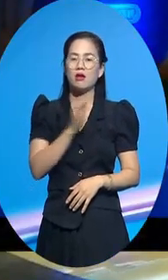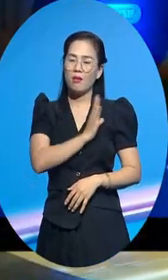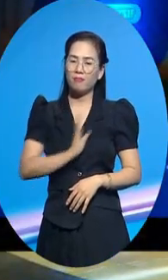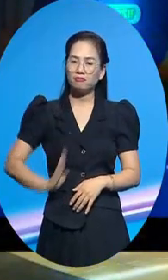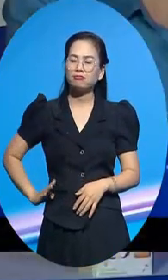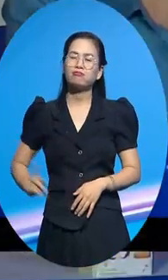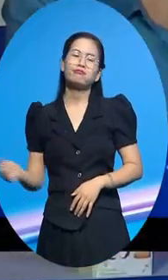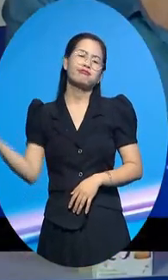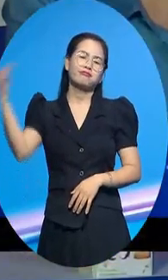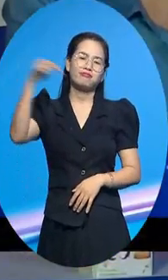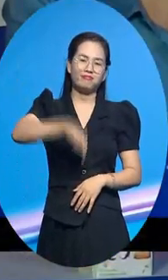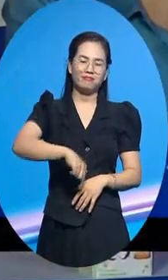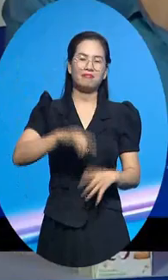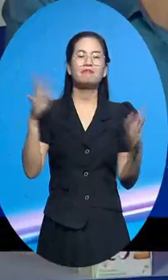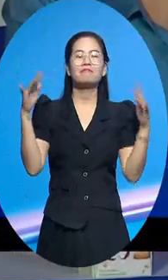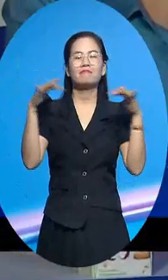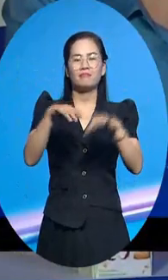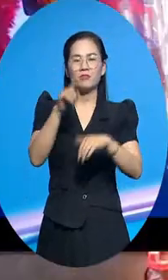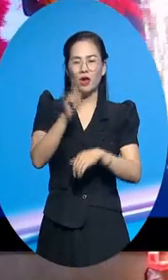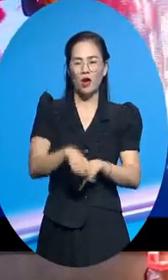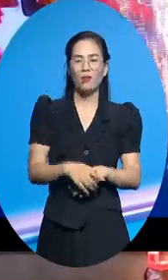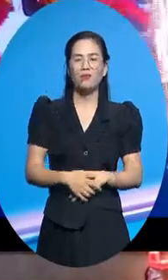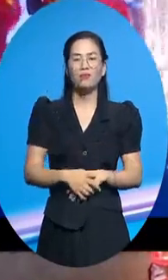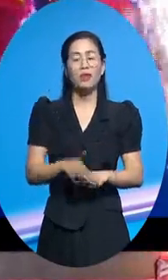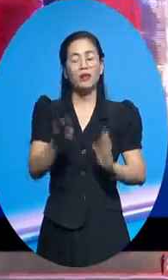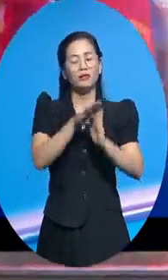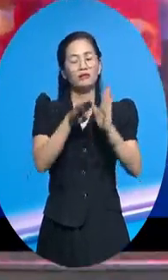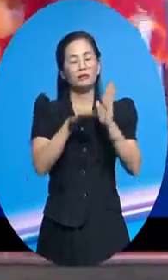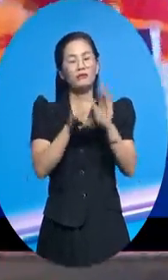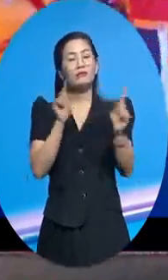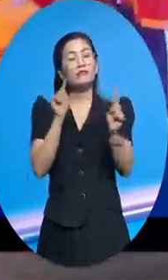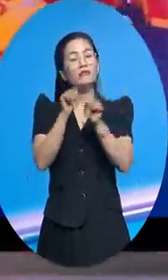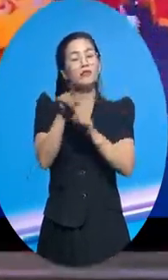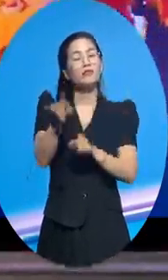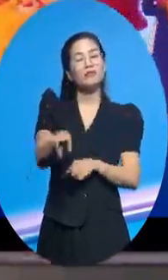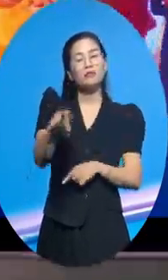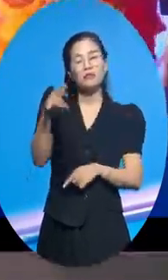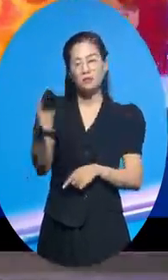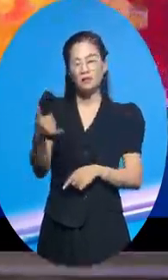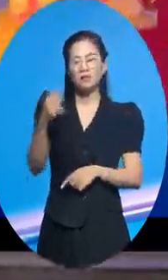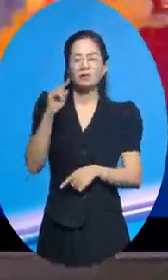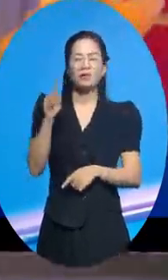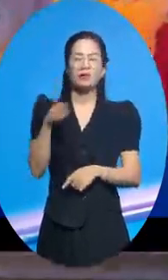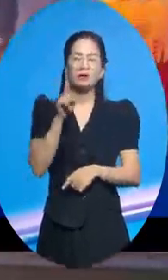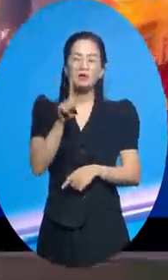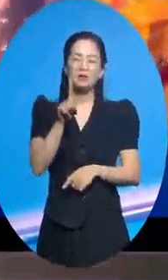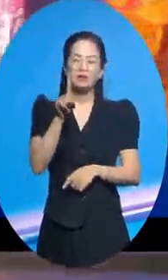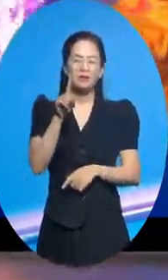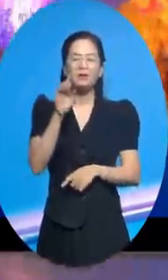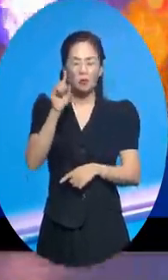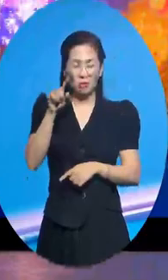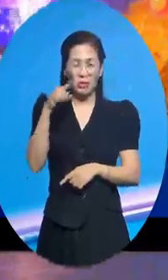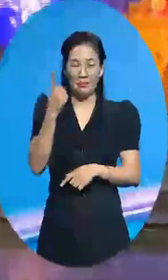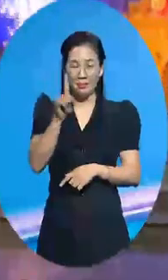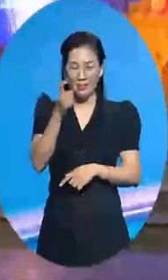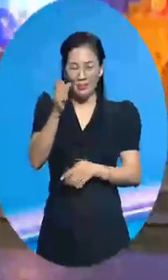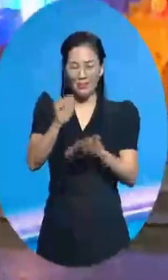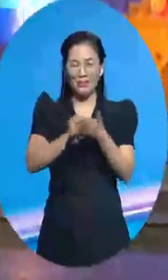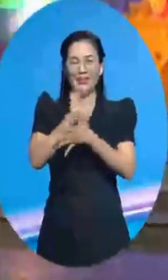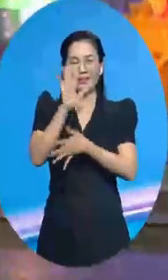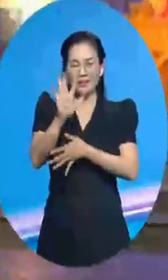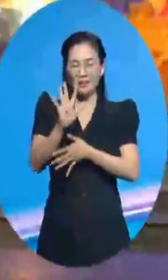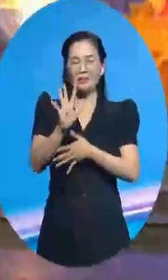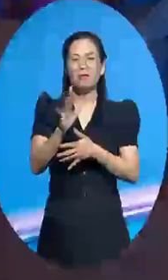chuỗi hoạt động kỷ niệm 133 năm ngày sinh Chủ tịch Hồ Chí Minh, hưởng ứng tháng thanh niên chào mừng Đại hội Công đoàn các cấp, tiến tới Đại